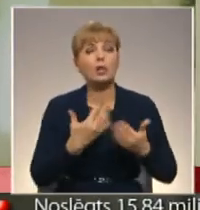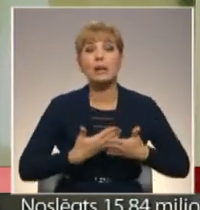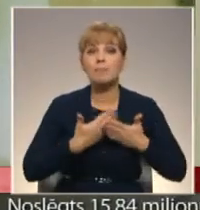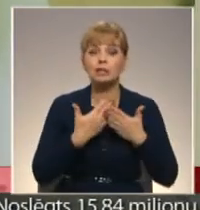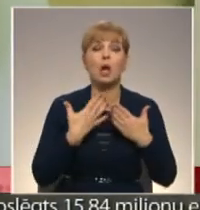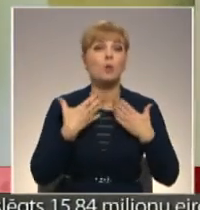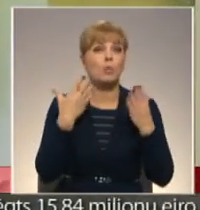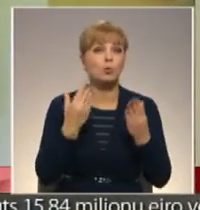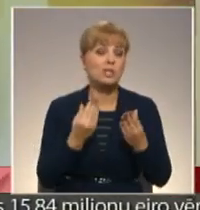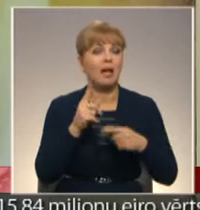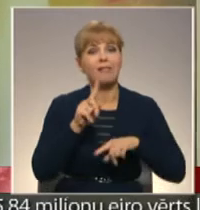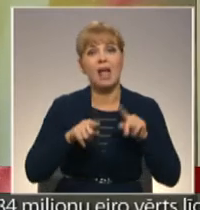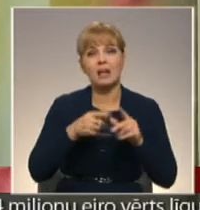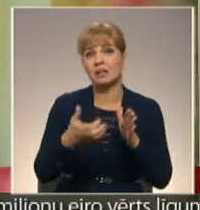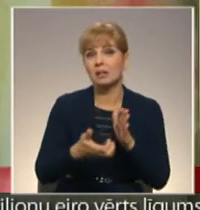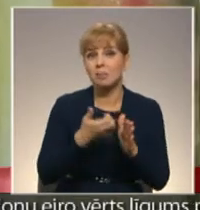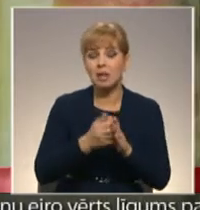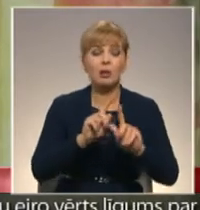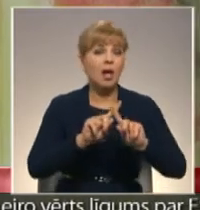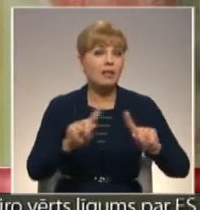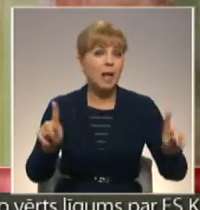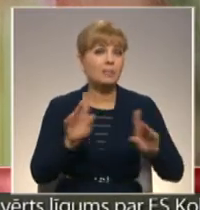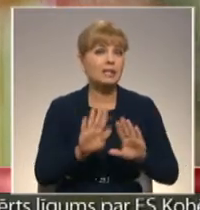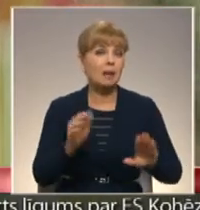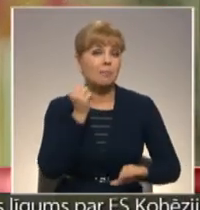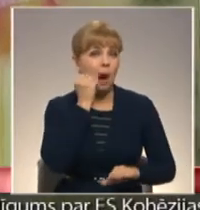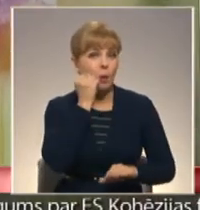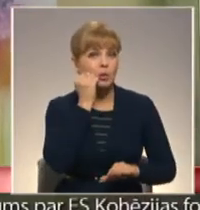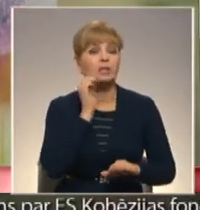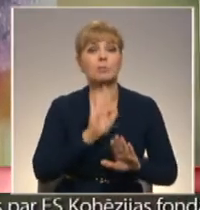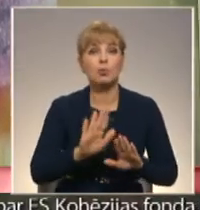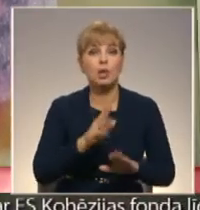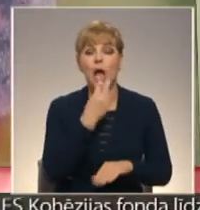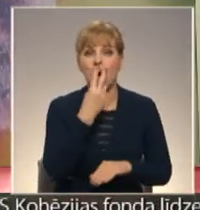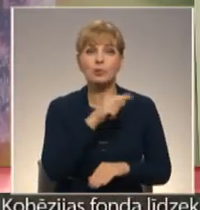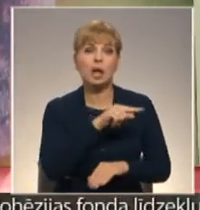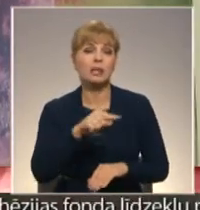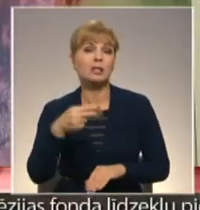mūsdienās nereti pietrūkst. Neparastā izstāde Bauskas muzejā būs apskatām līdz